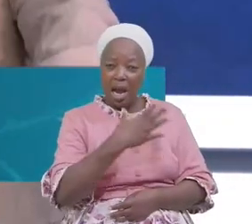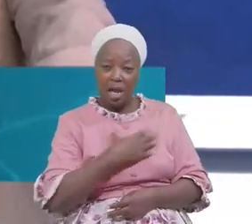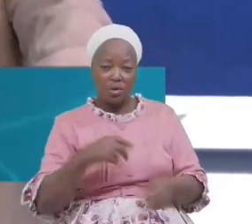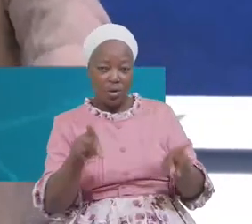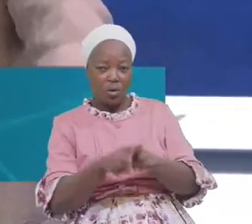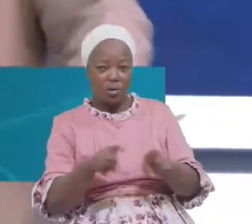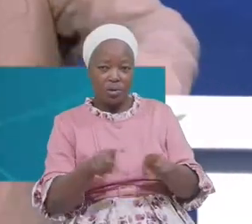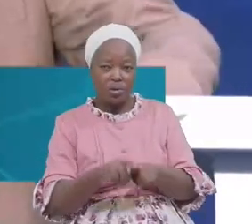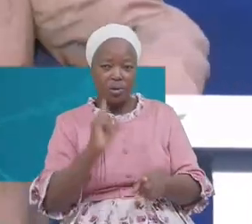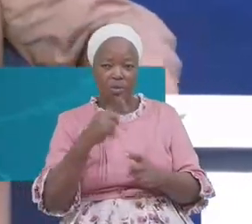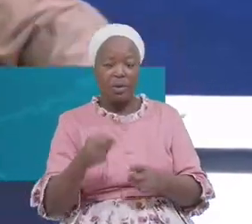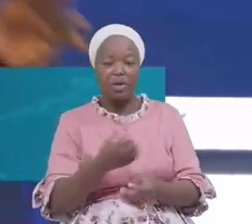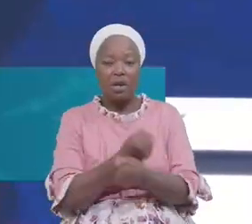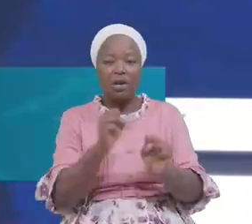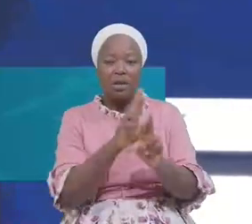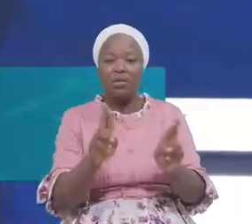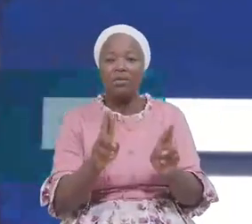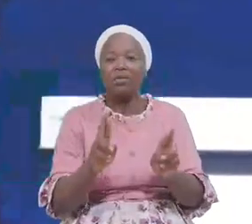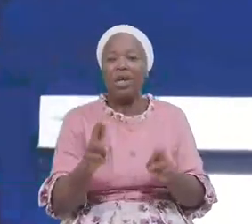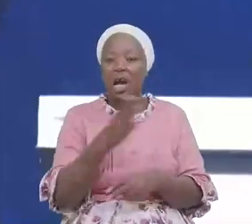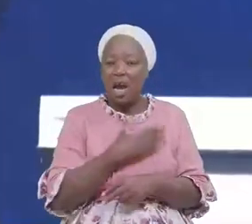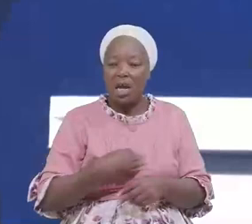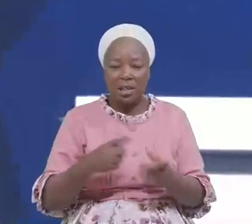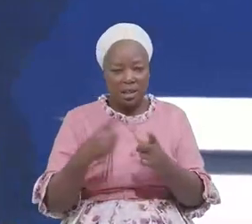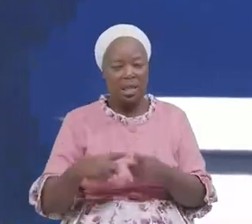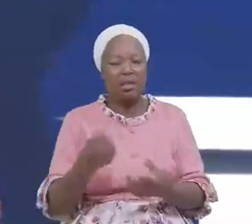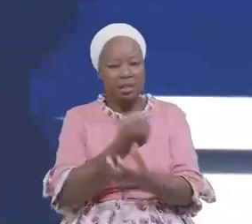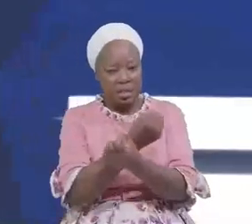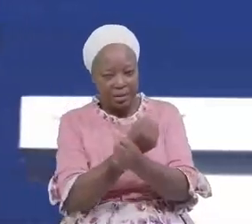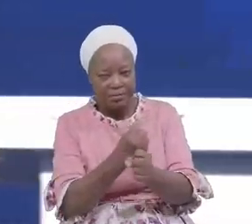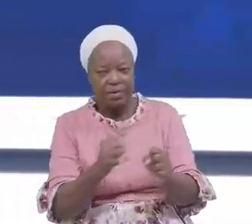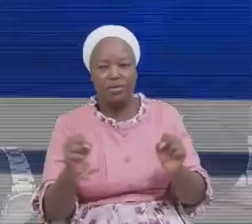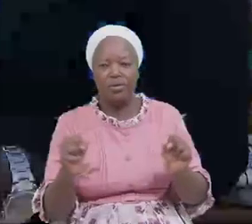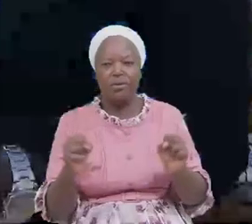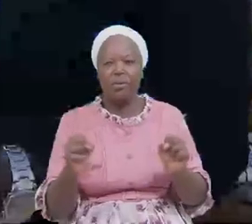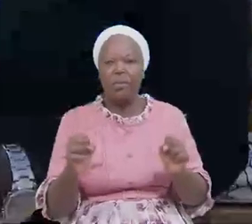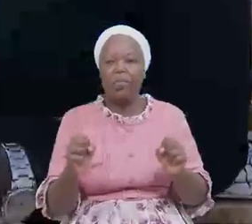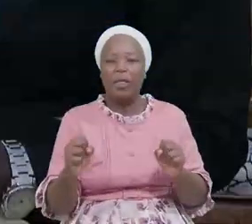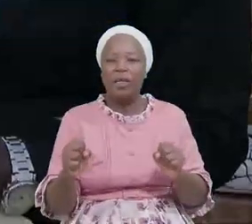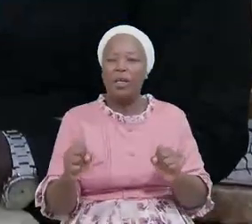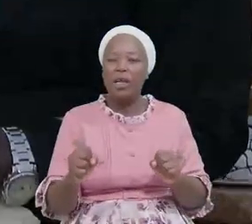et il parle également de la rédemption, et ensuite le salut.